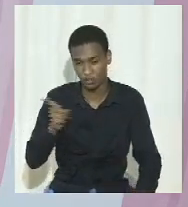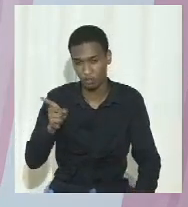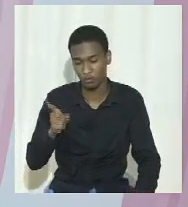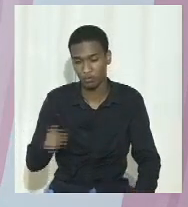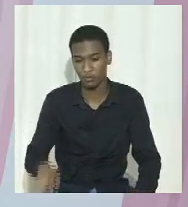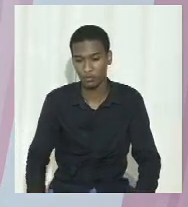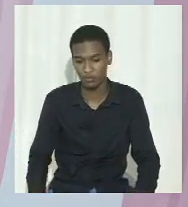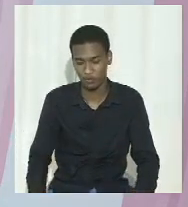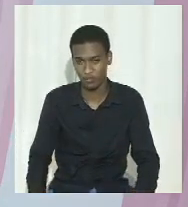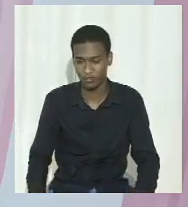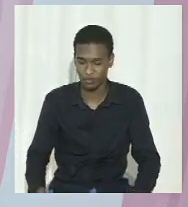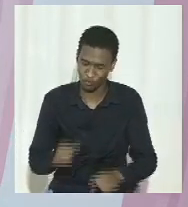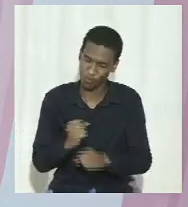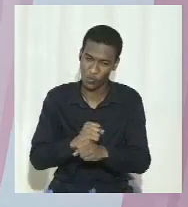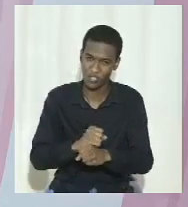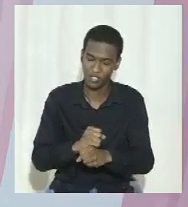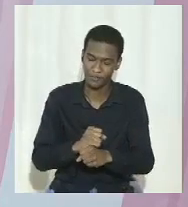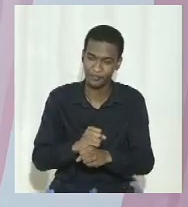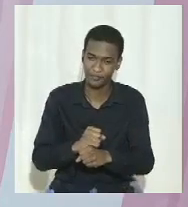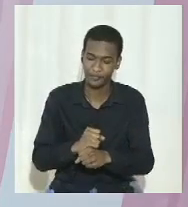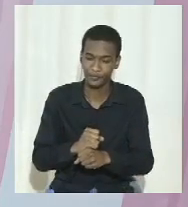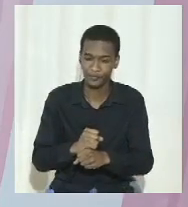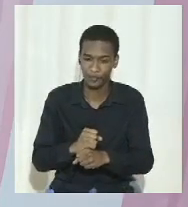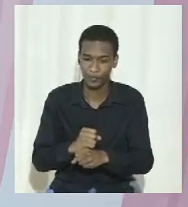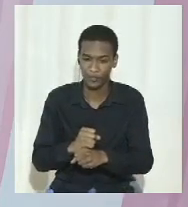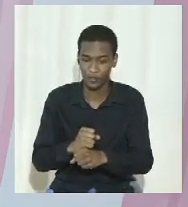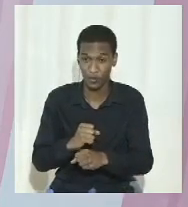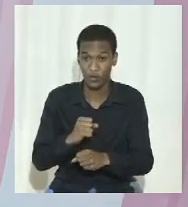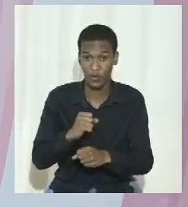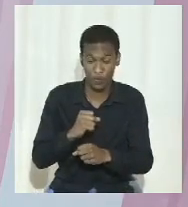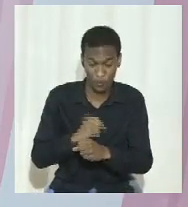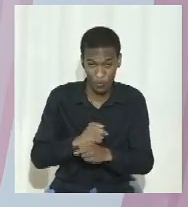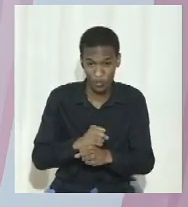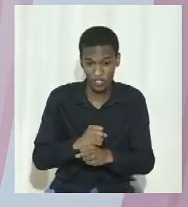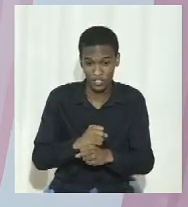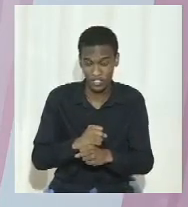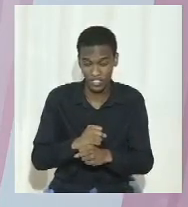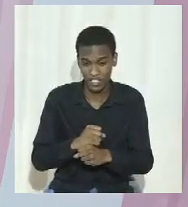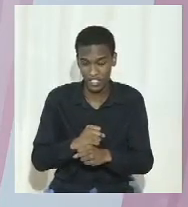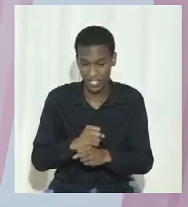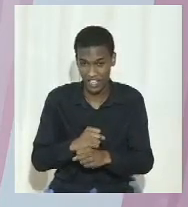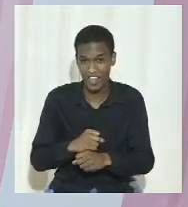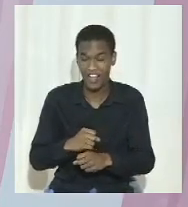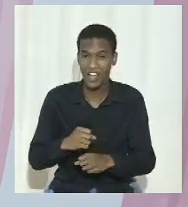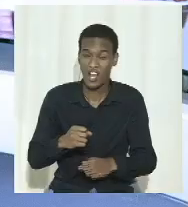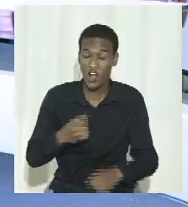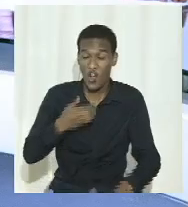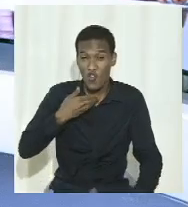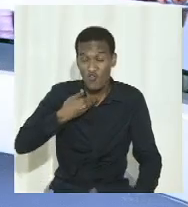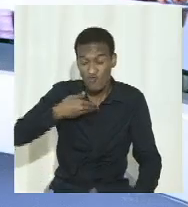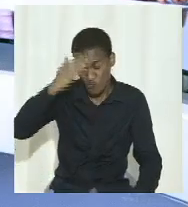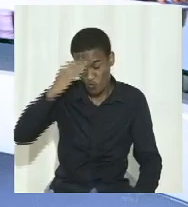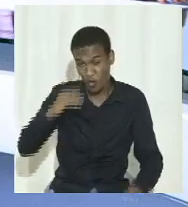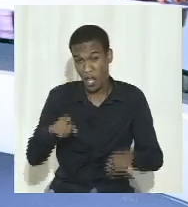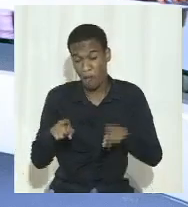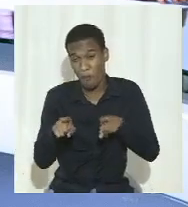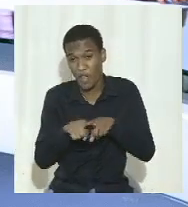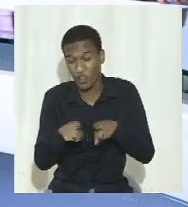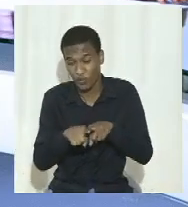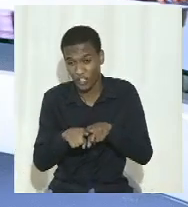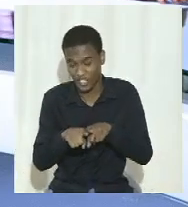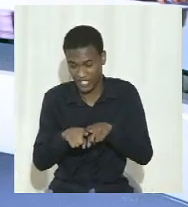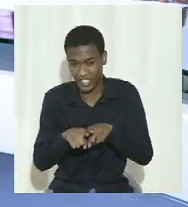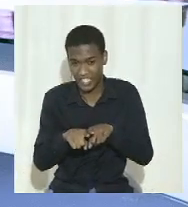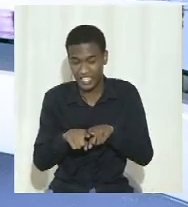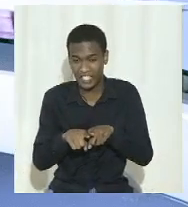raha zaraina amintsika fohifohy dia hoe ireo mbola vao faritra ao anatin'ilay 4 folo andro ny fiobona raha voamarina fa